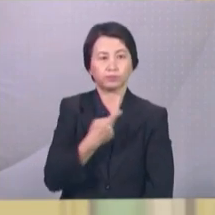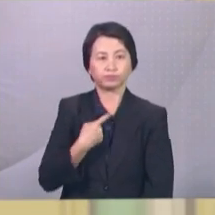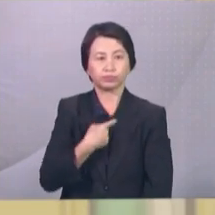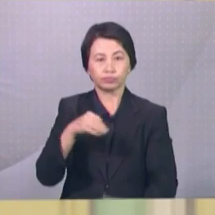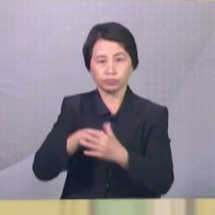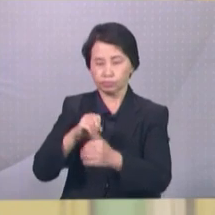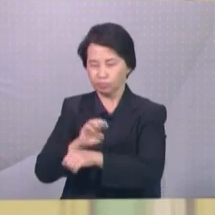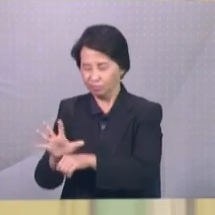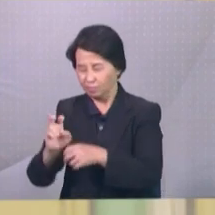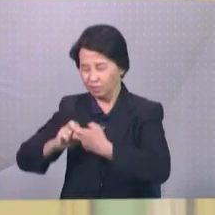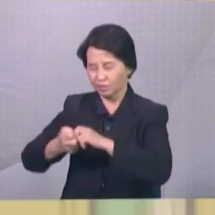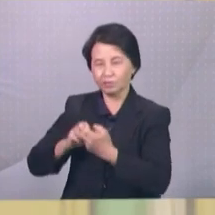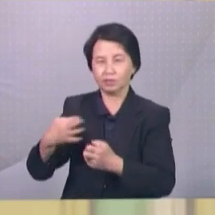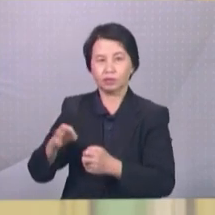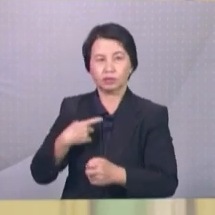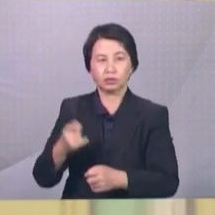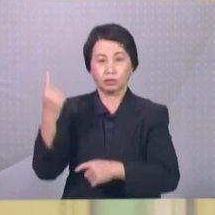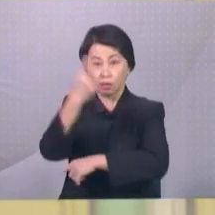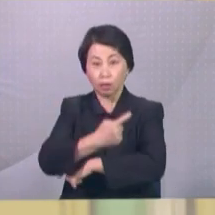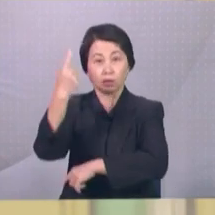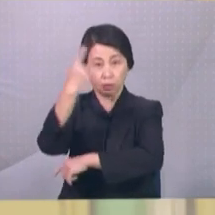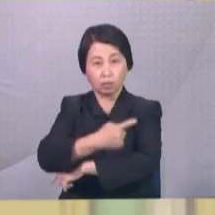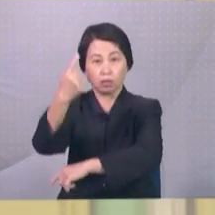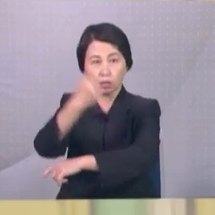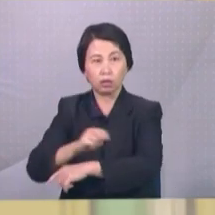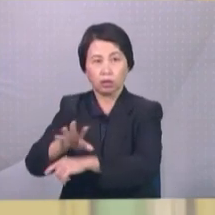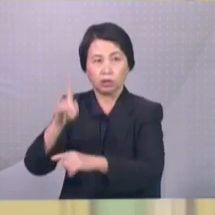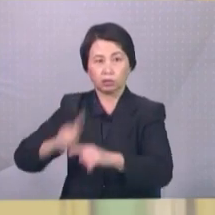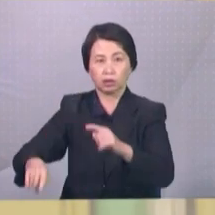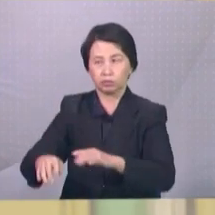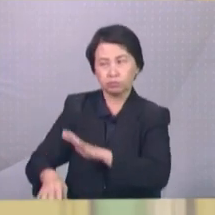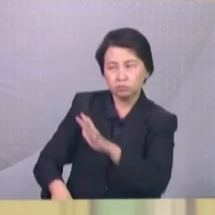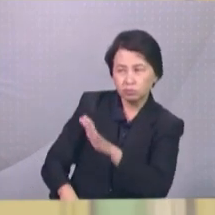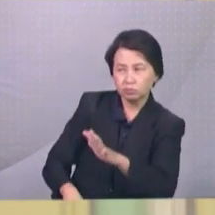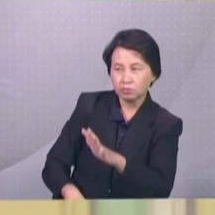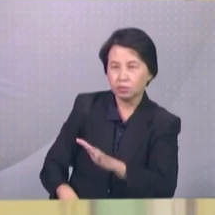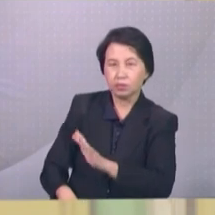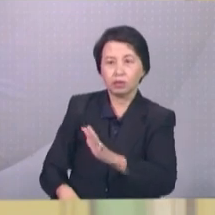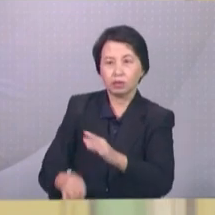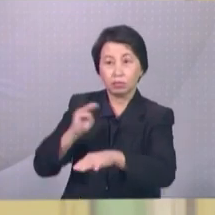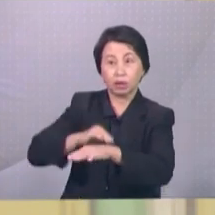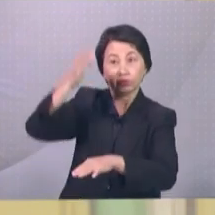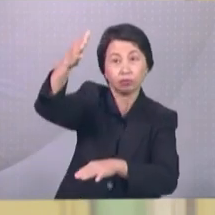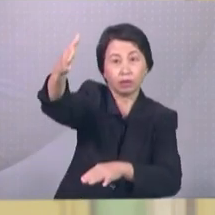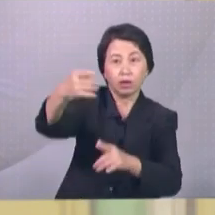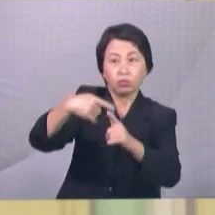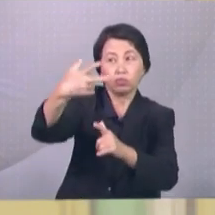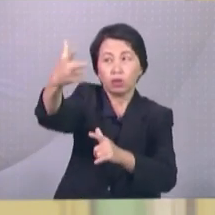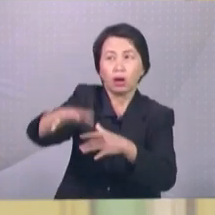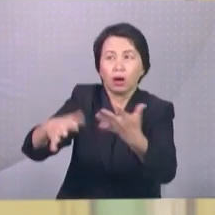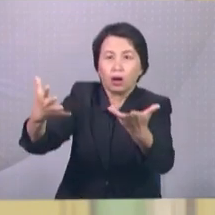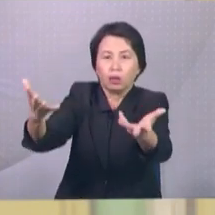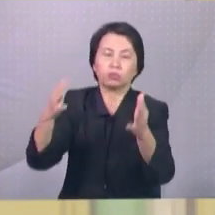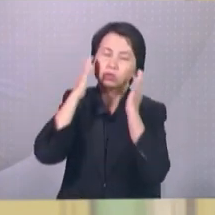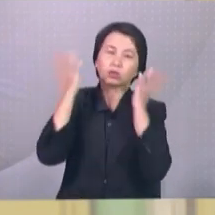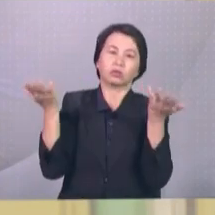COVID crisis ni kita bergerak hari ke hari, ya. Kita tak boleh nak predict, tak boleh nak jangka masa depan berbulan-bulan. Kita bergerak daripada hari